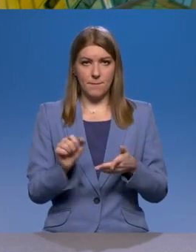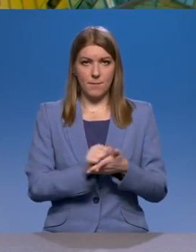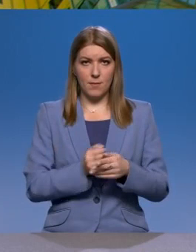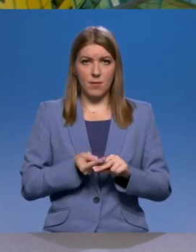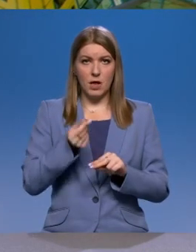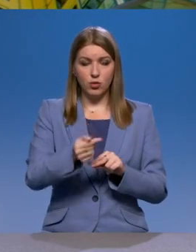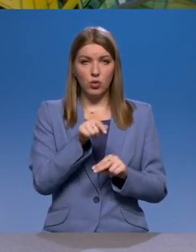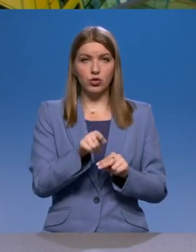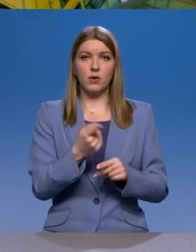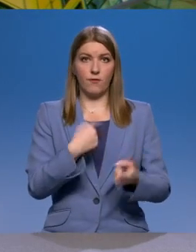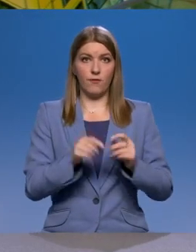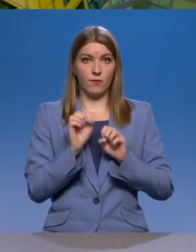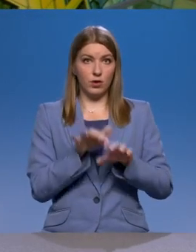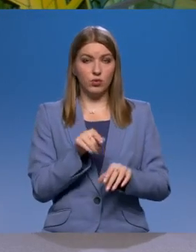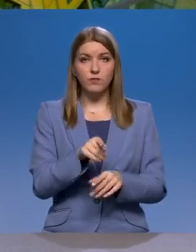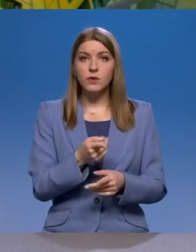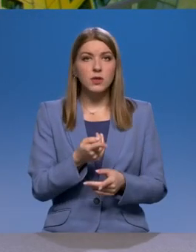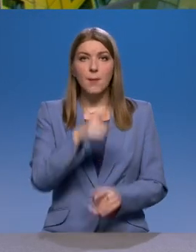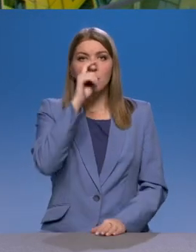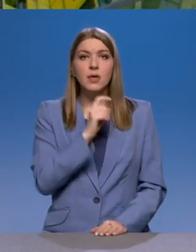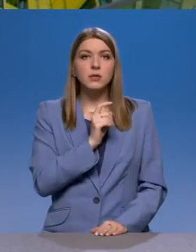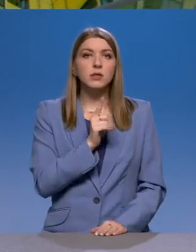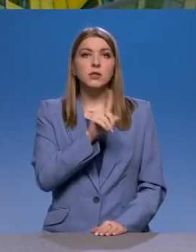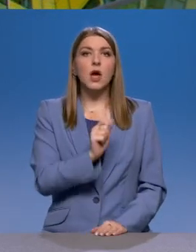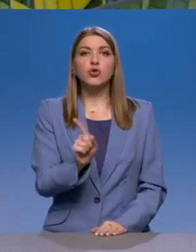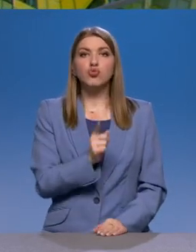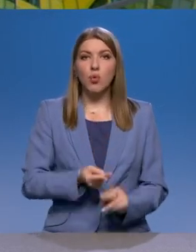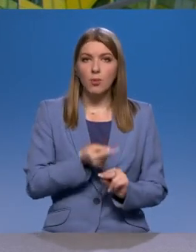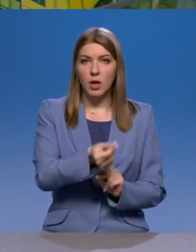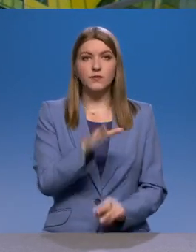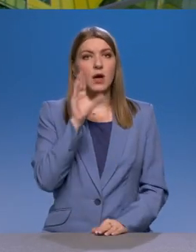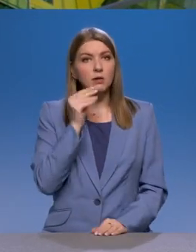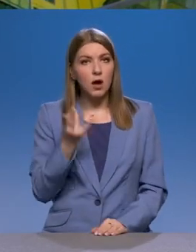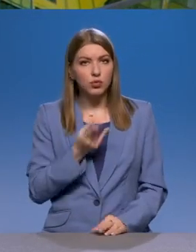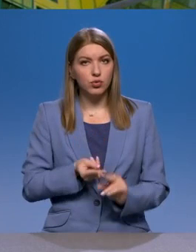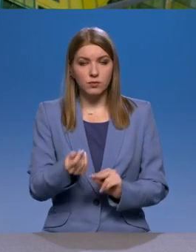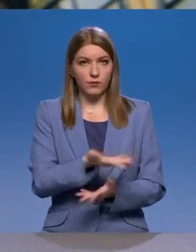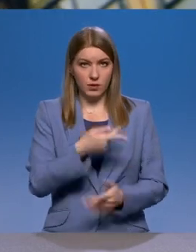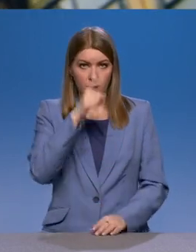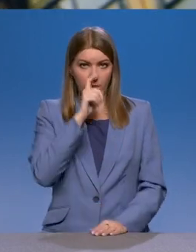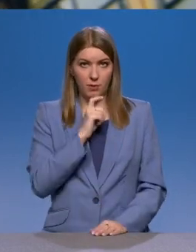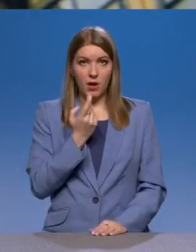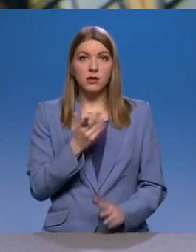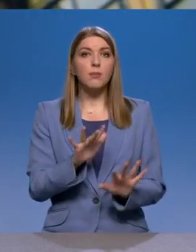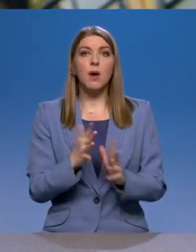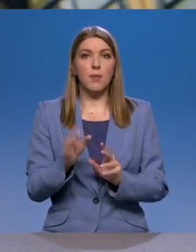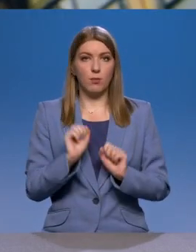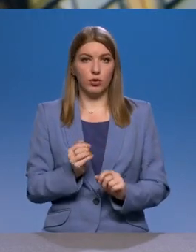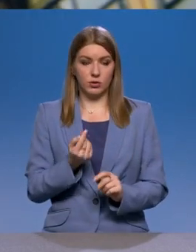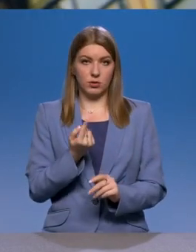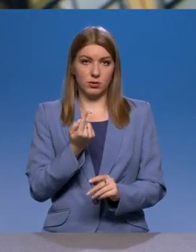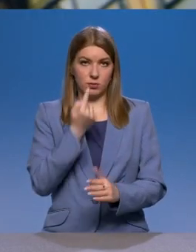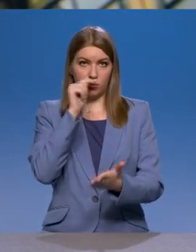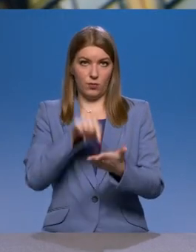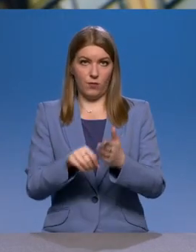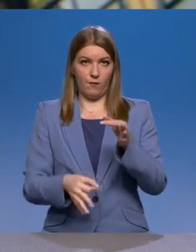право понимать, за что платите, когда платите. И в случае каких-то ситуаций вы можете оказаться, если в судебные какие-то пойдут органы, вот